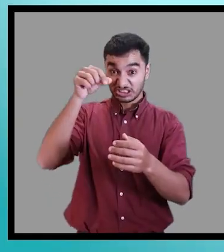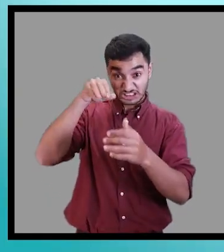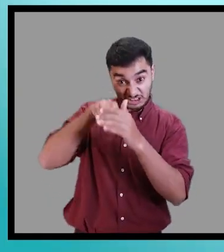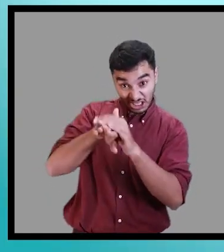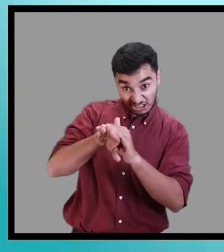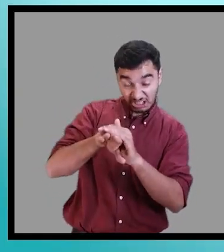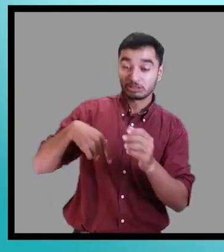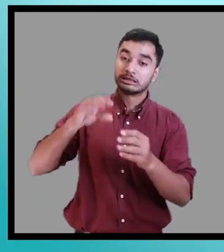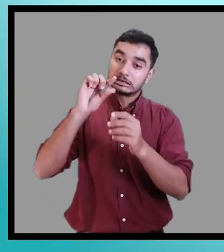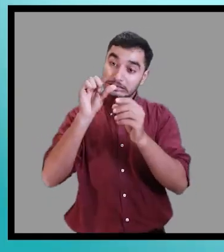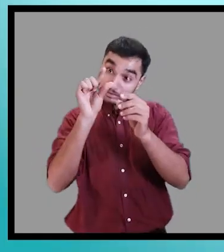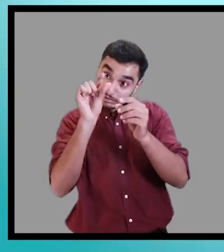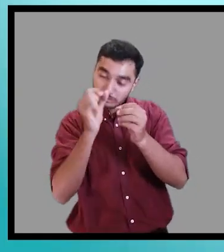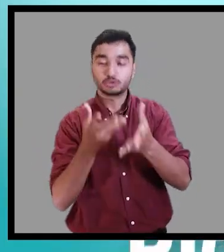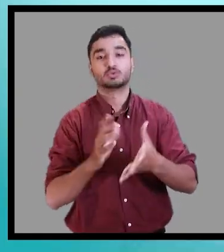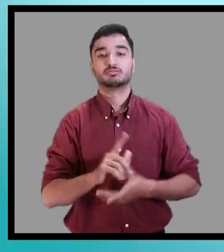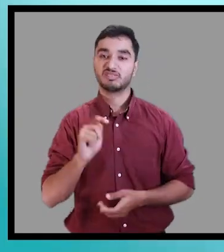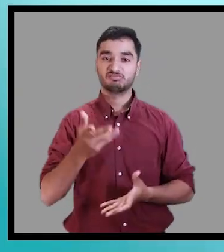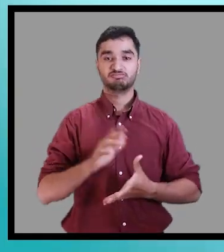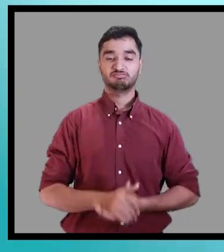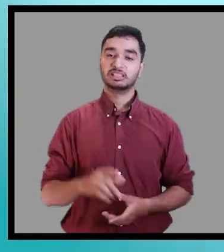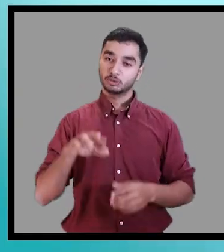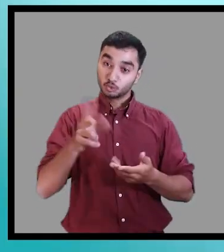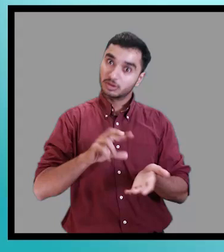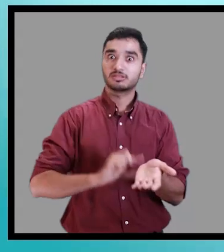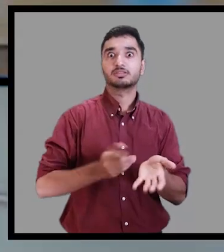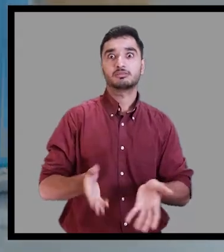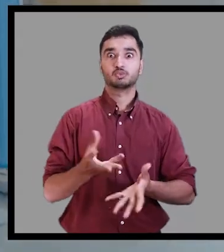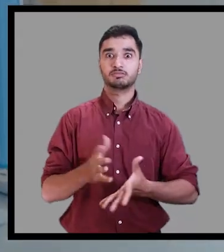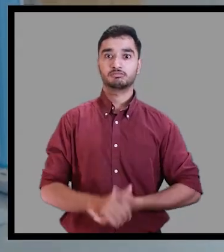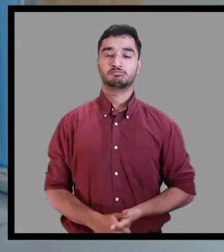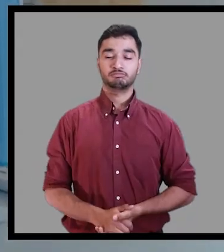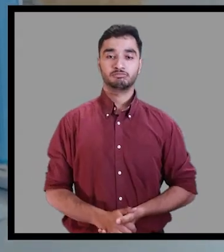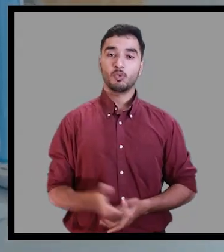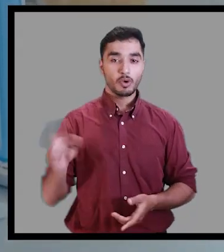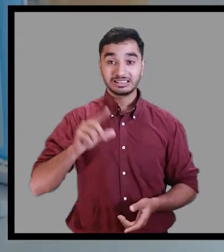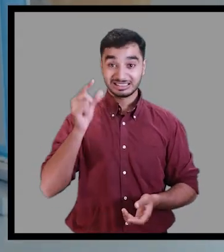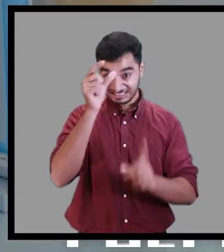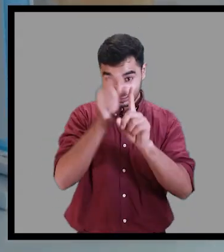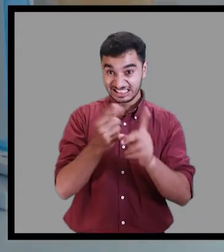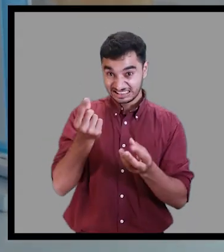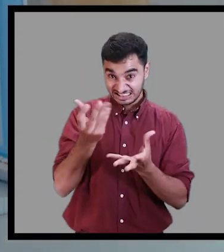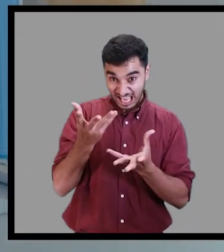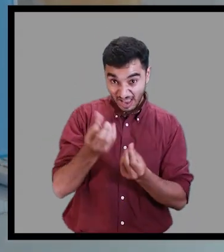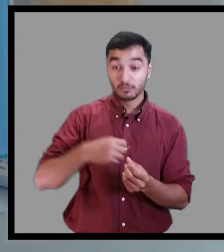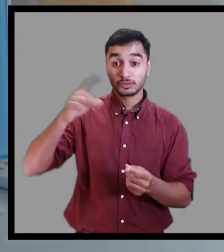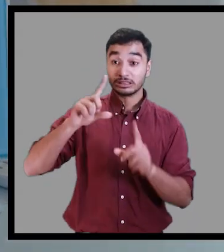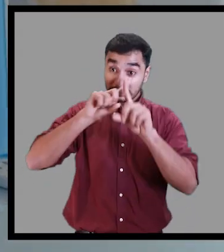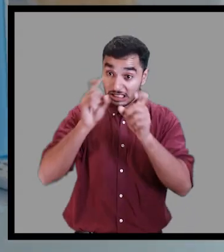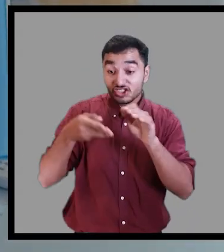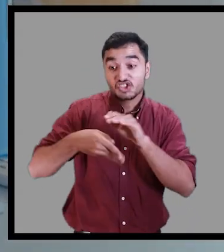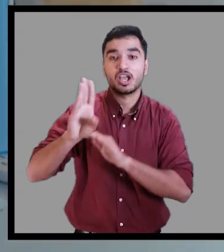हो जाती हैं। उसकी वजह से किडनी इंजरी होती है, जिसको हम डायबिटिक नेफ्रोपैथी कहते हैं। और इसीलिए जिनको शुगर होती है उनकी किडनी भी हर